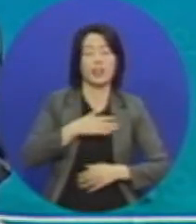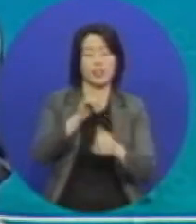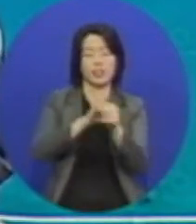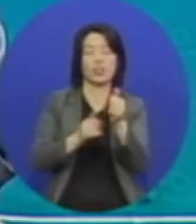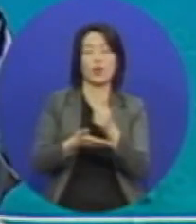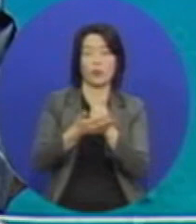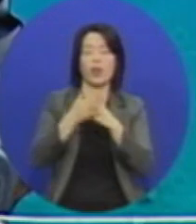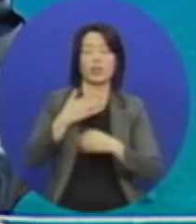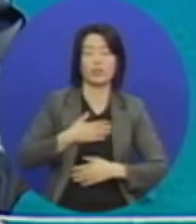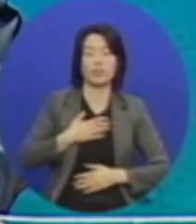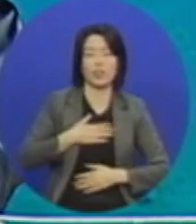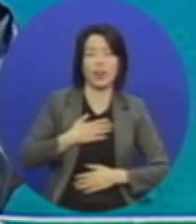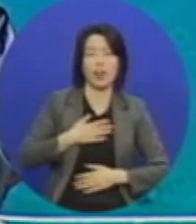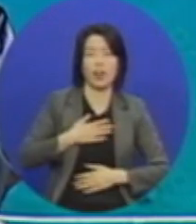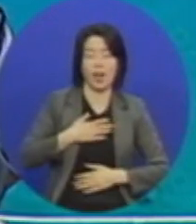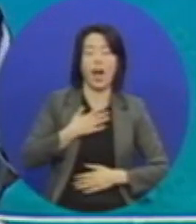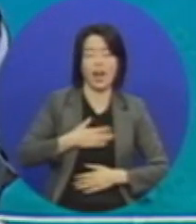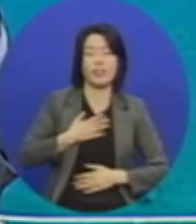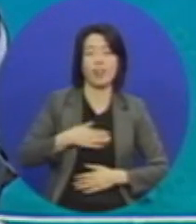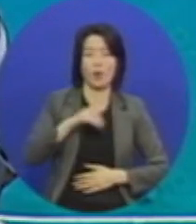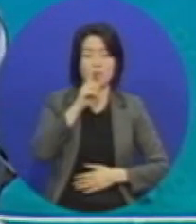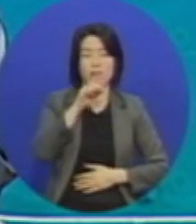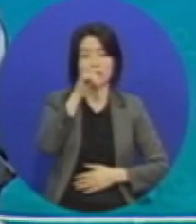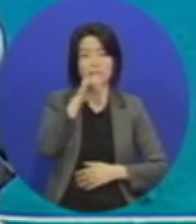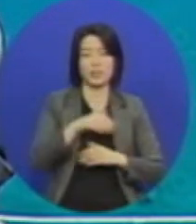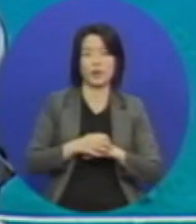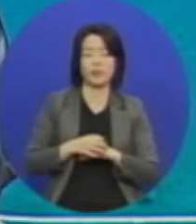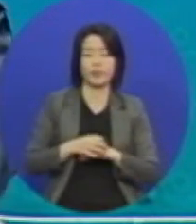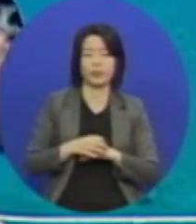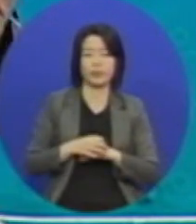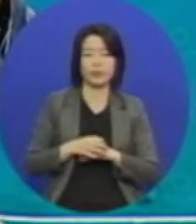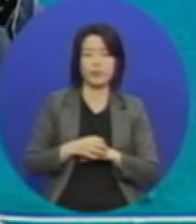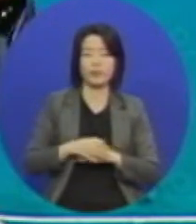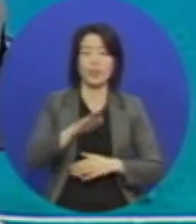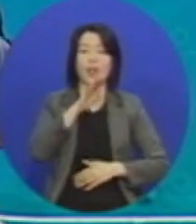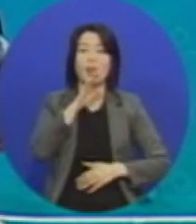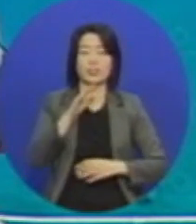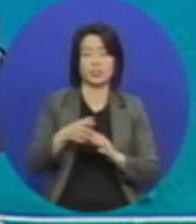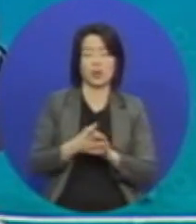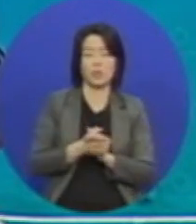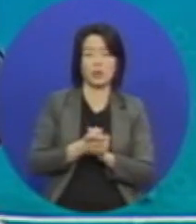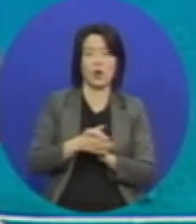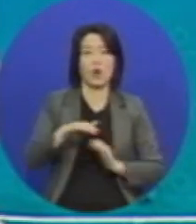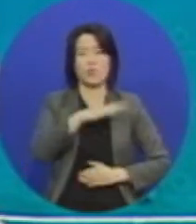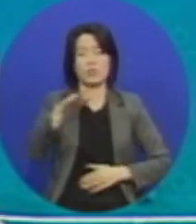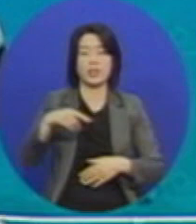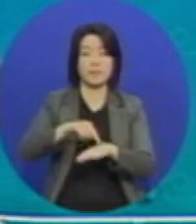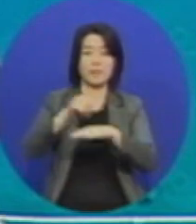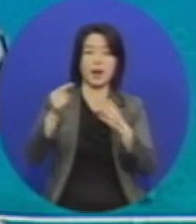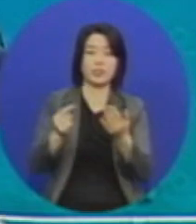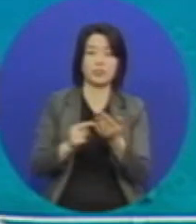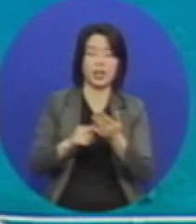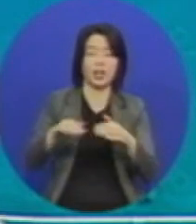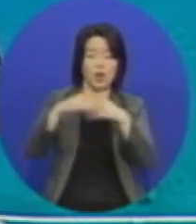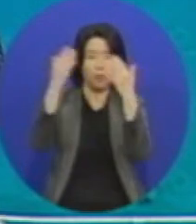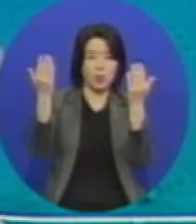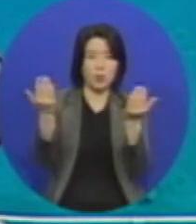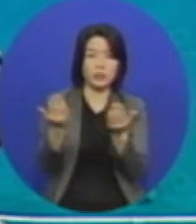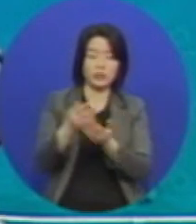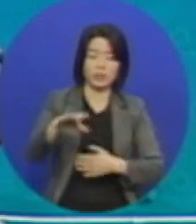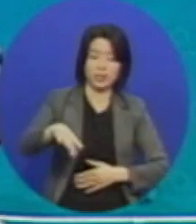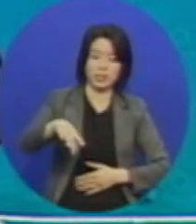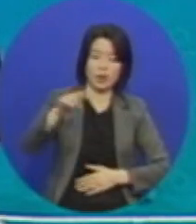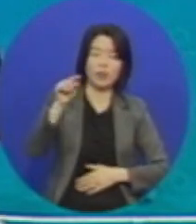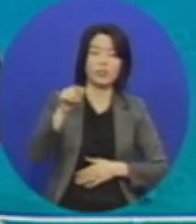하는구나 하는 것을 안다 보셨어요 그러므로 우리 마음의 모든 것의 첫 것은